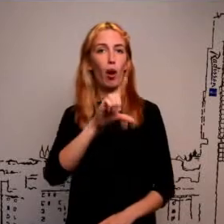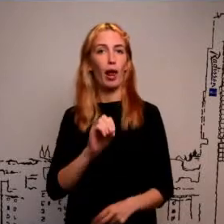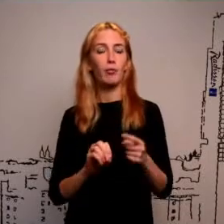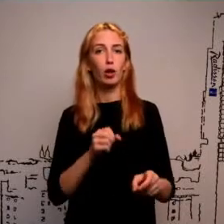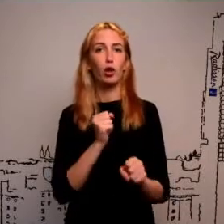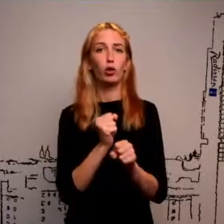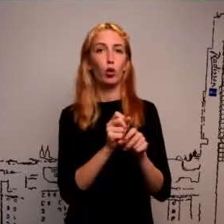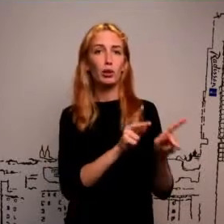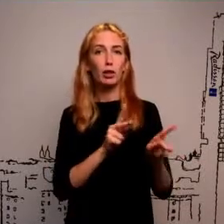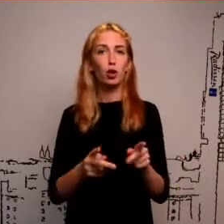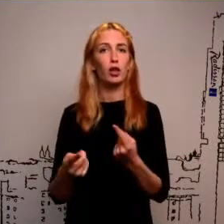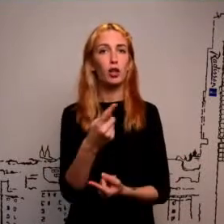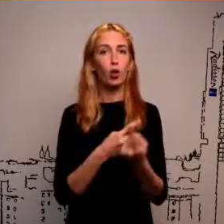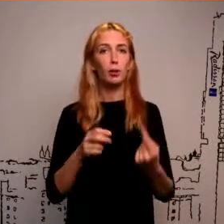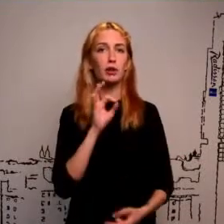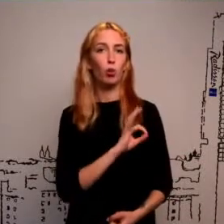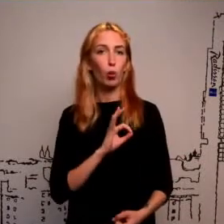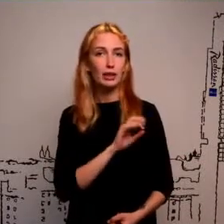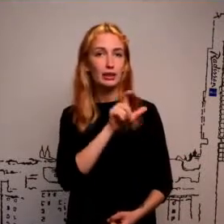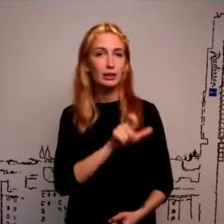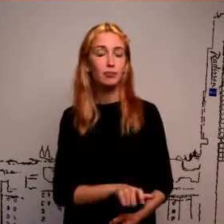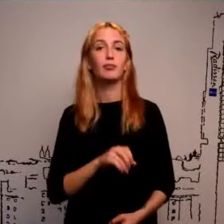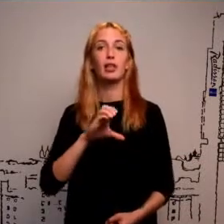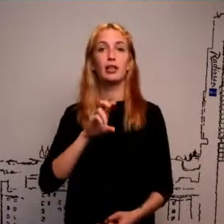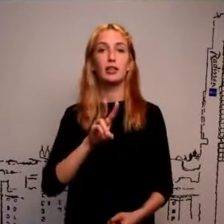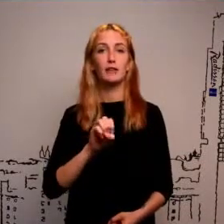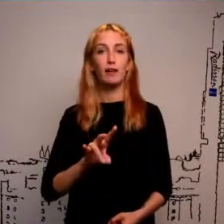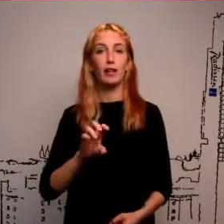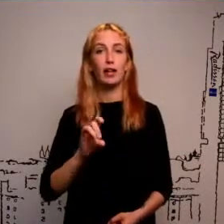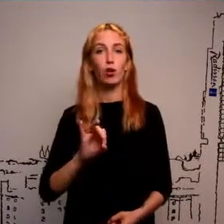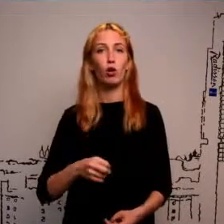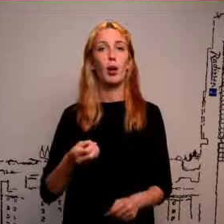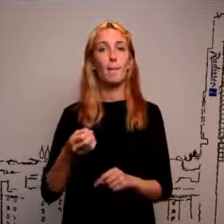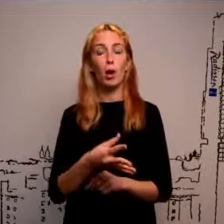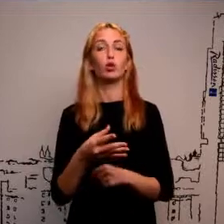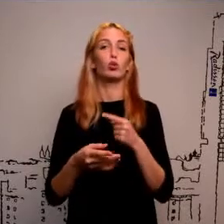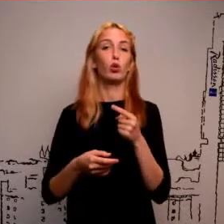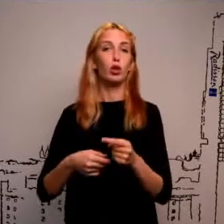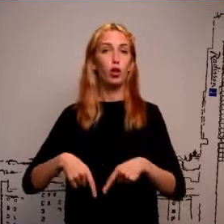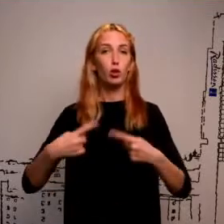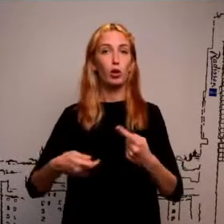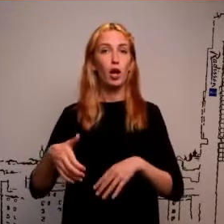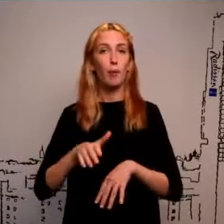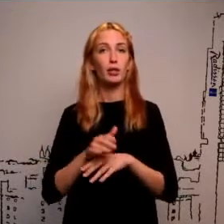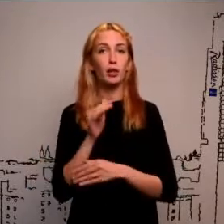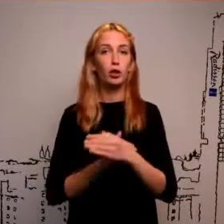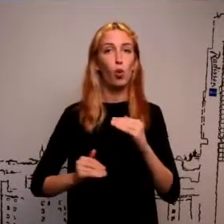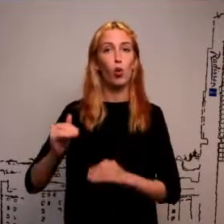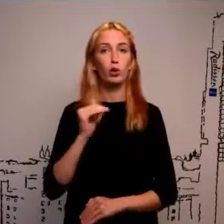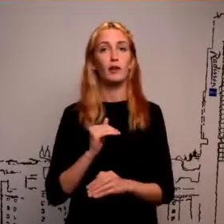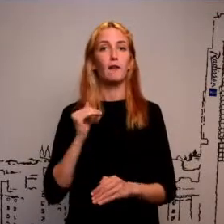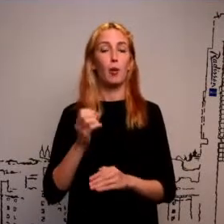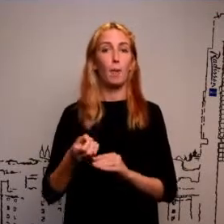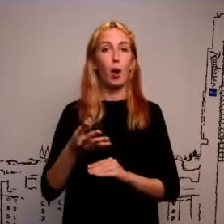on tööinspektsiooni nõustamisjurist, Sven Enok, maksu- ja tolliameti juhtiv maksuaudiitor ja Sirle